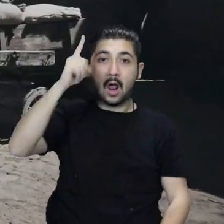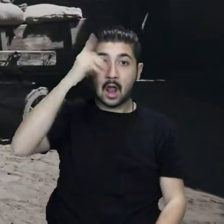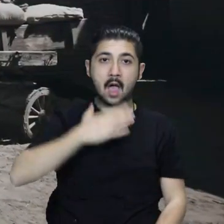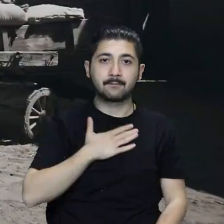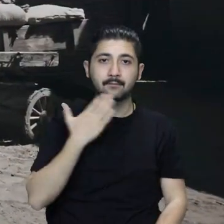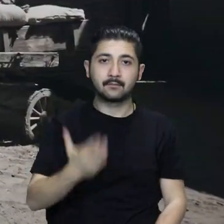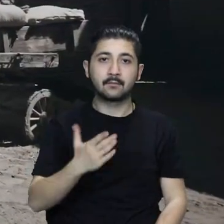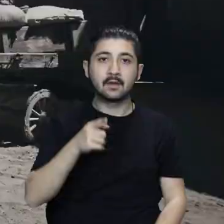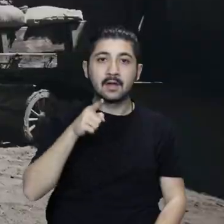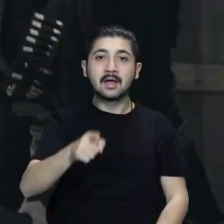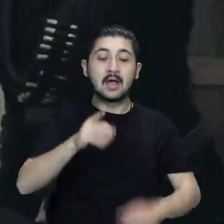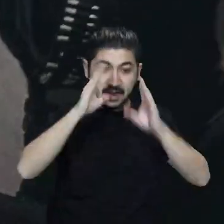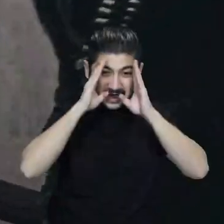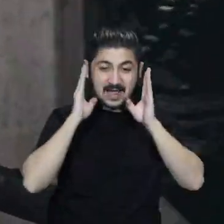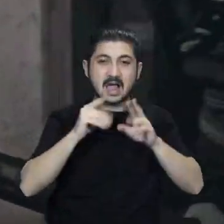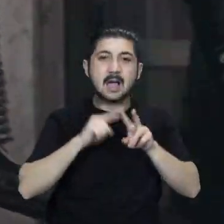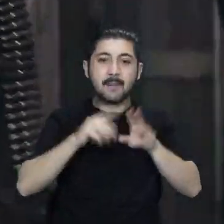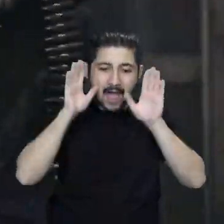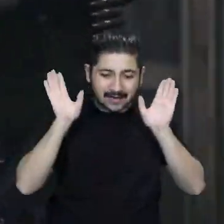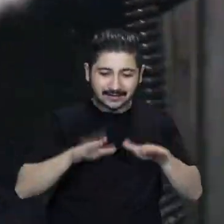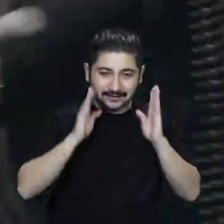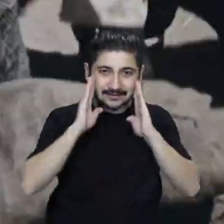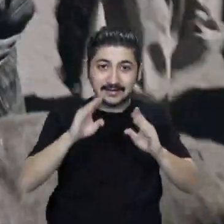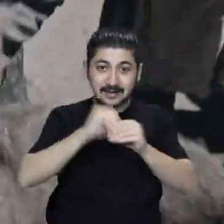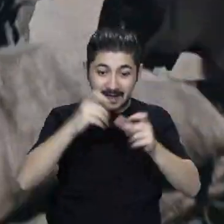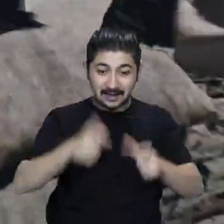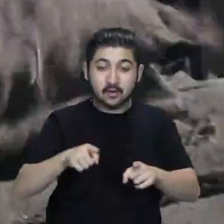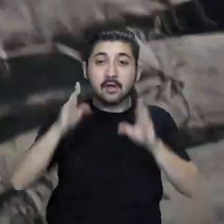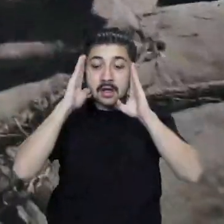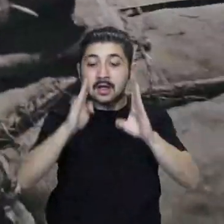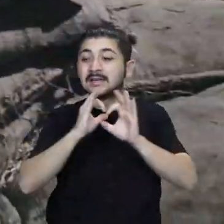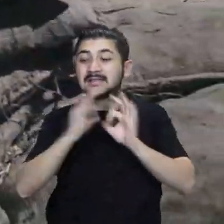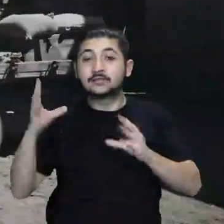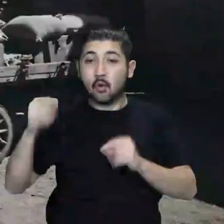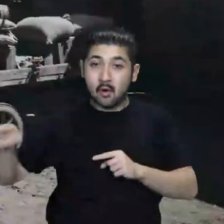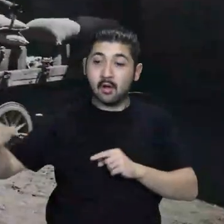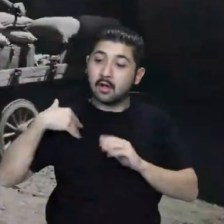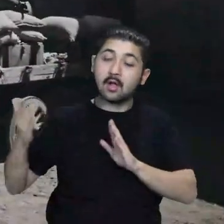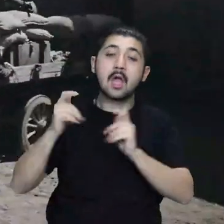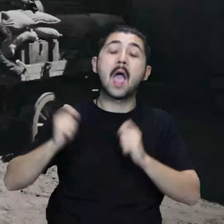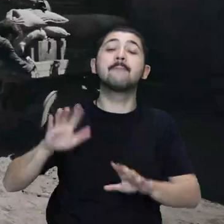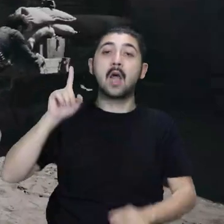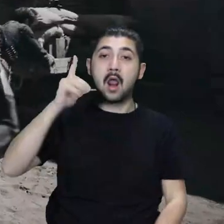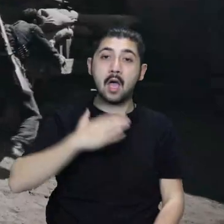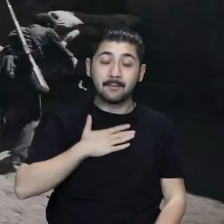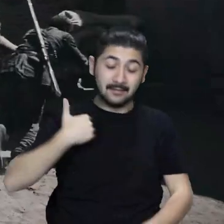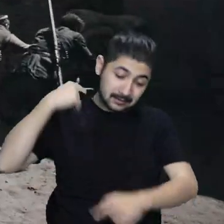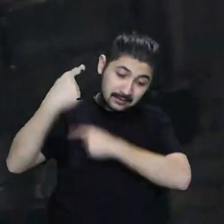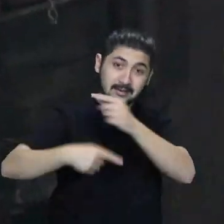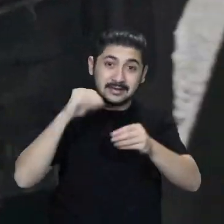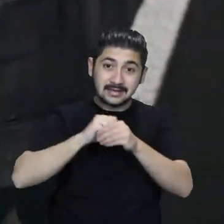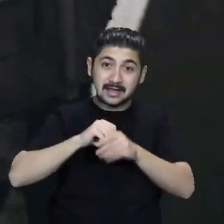Kıblemizi kıblesizlere karşı muhafaza eyle. Amin. Bize ve neslimize zaferler nasip